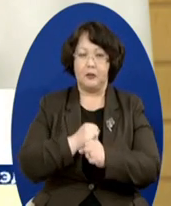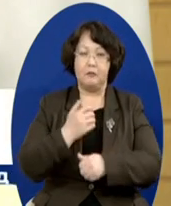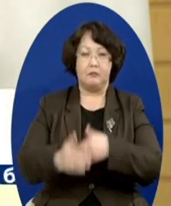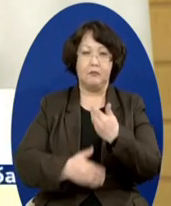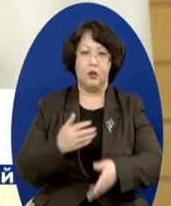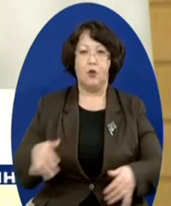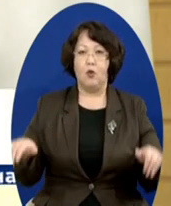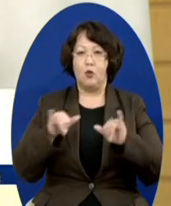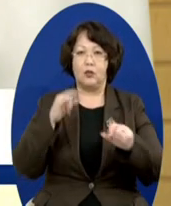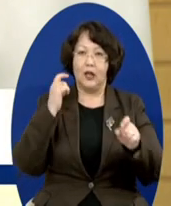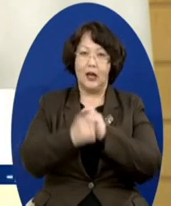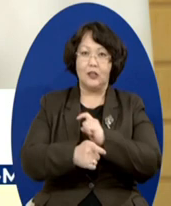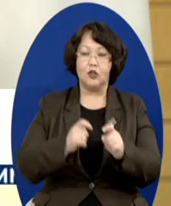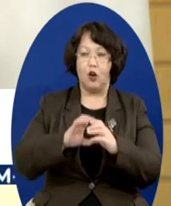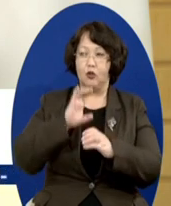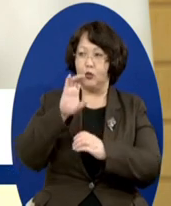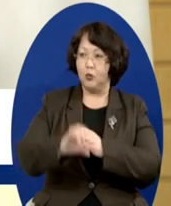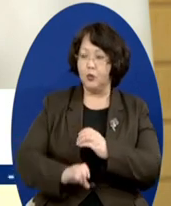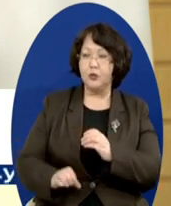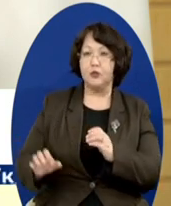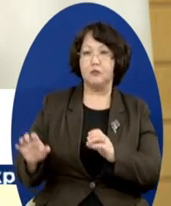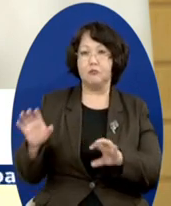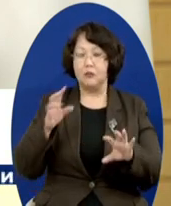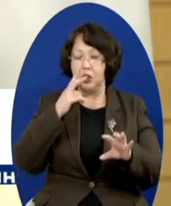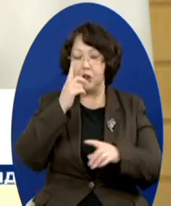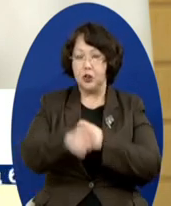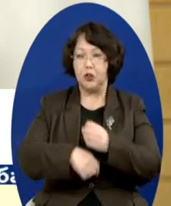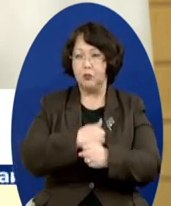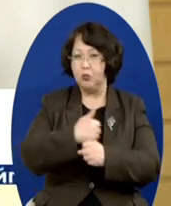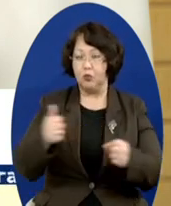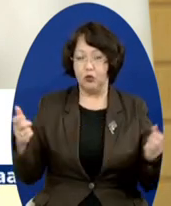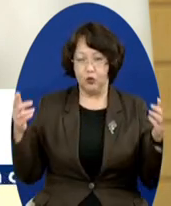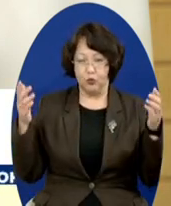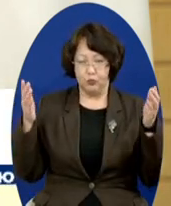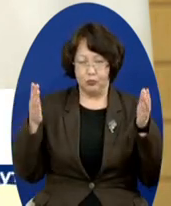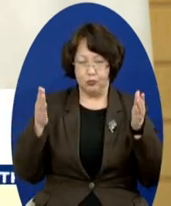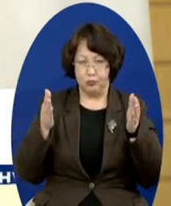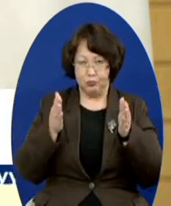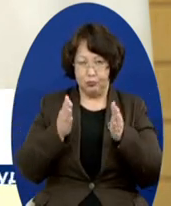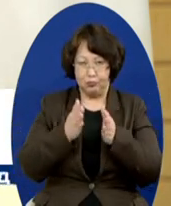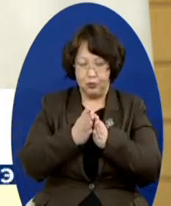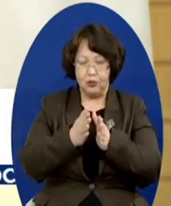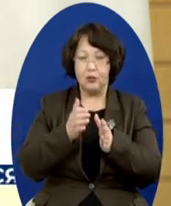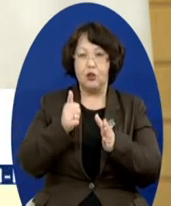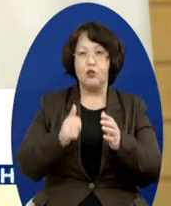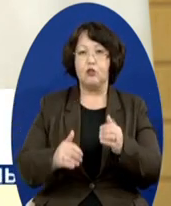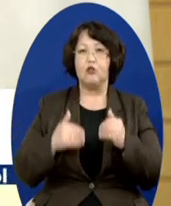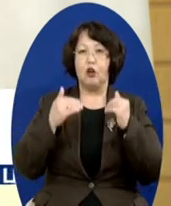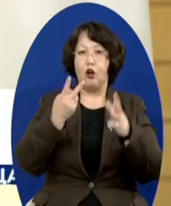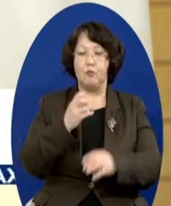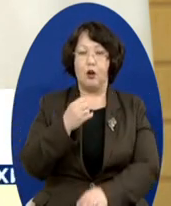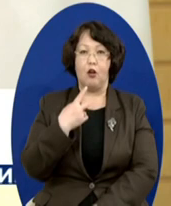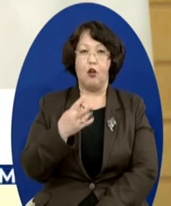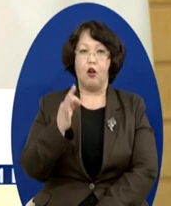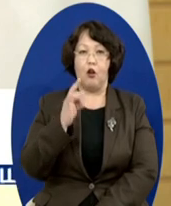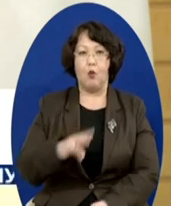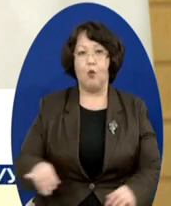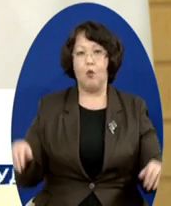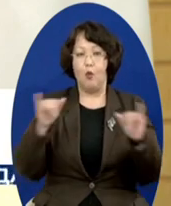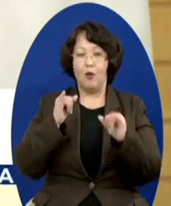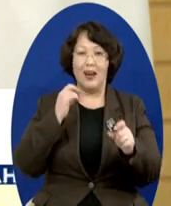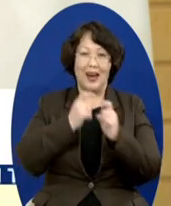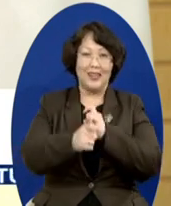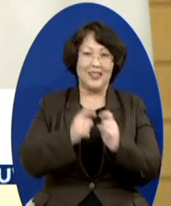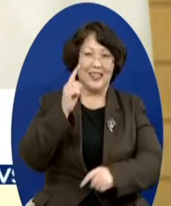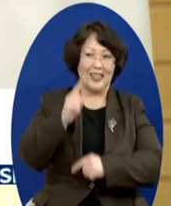улсын харилцаа олон улсын түвшинд ч жил ирэх бүр гүнзгийрэн хөгжиж байна. 2022 онд манай хоёр улс